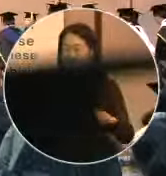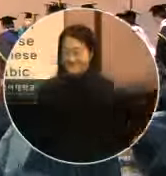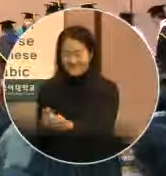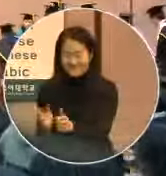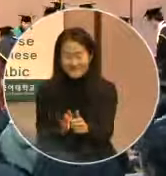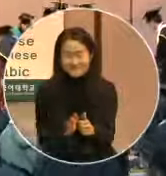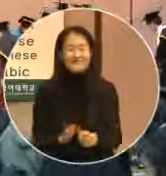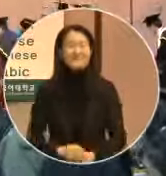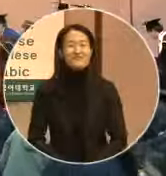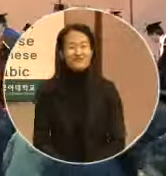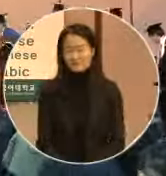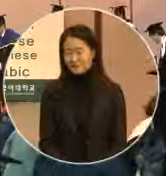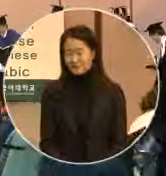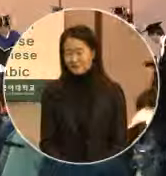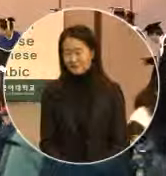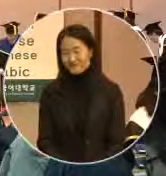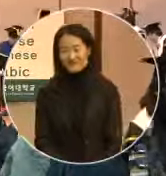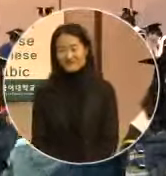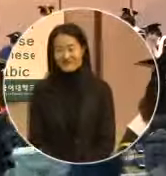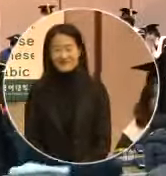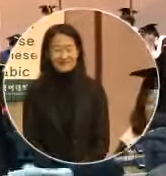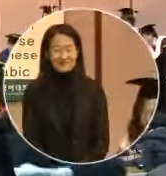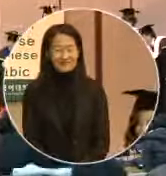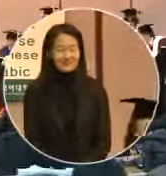주시기 바랍니다.